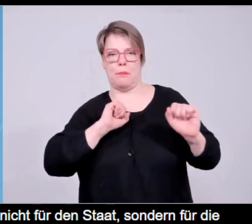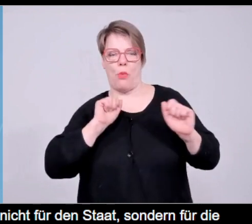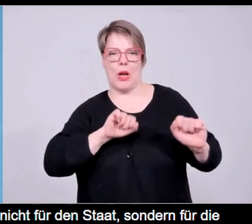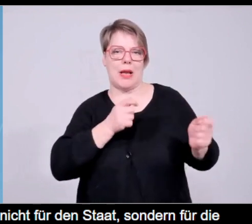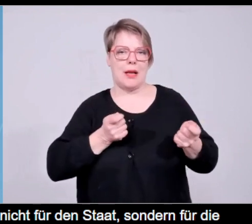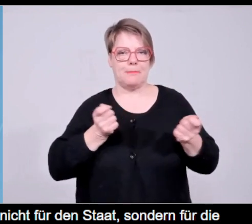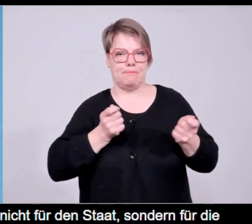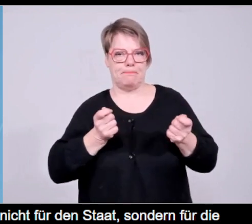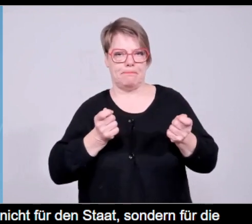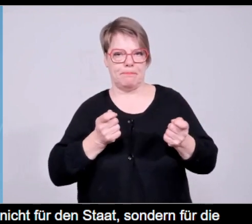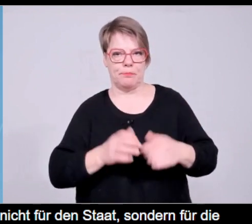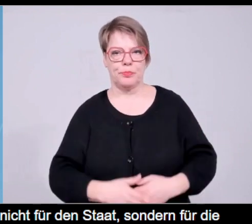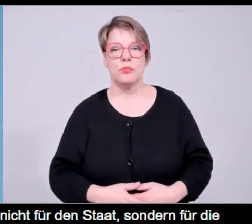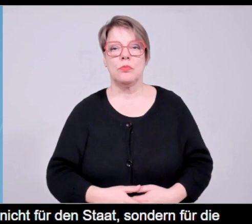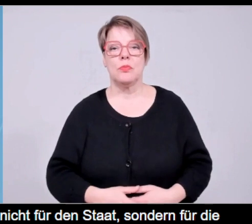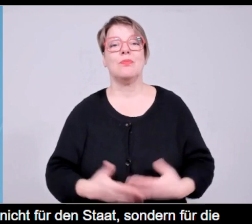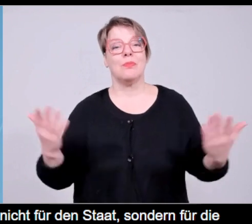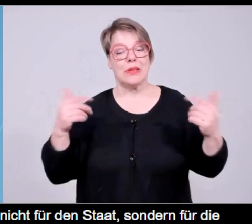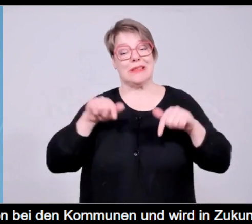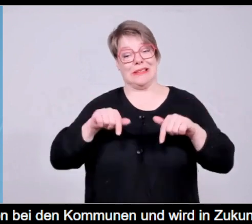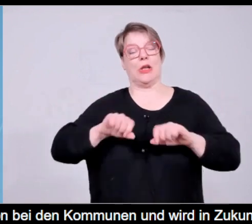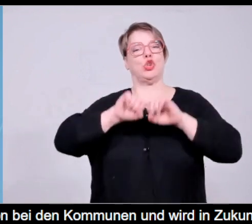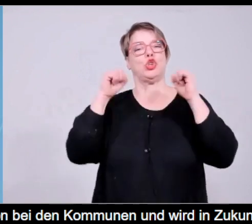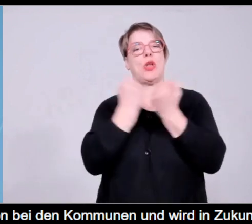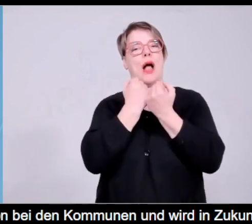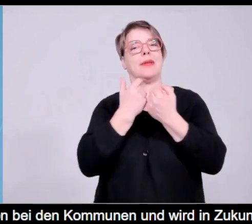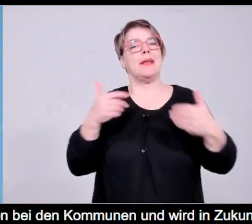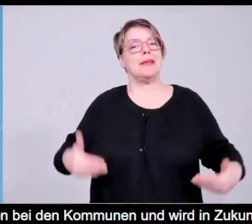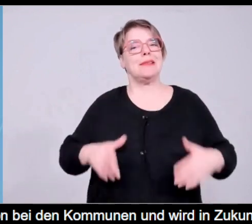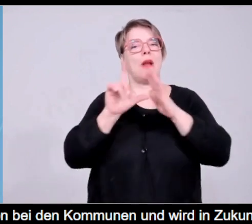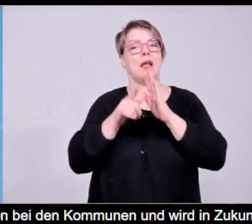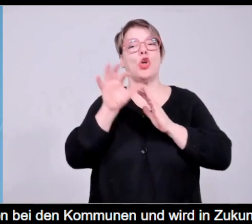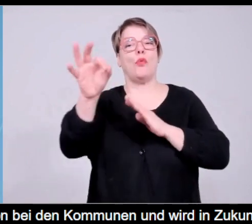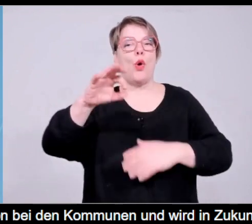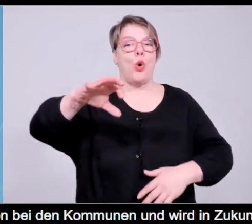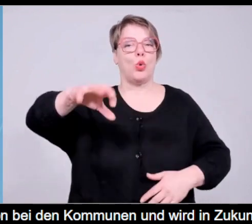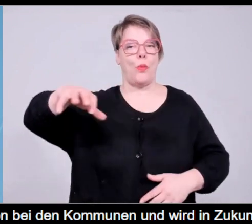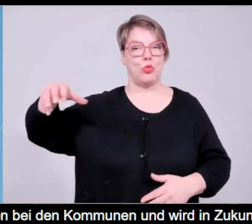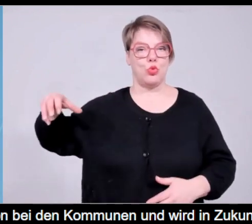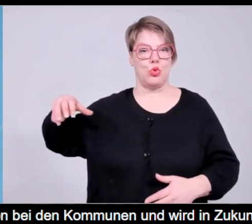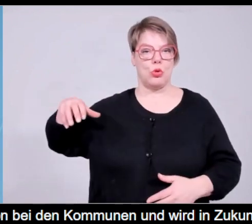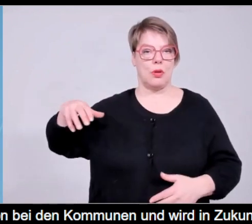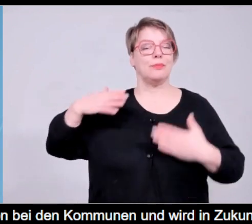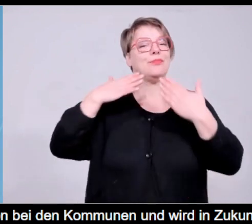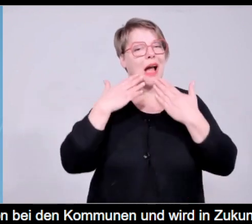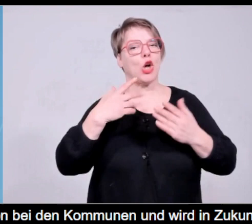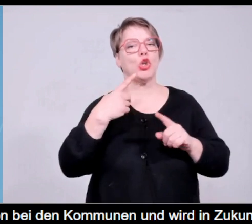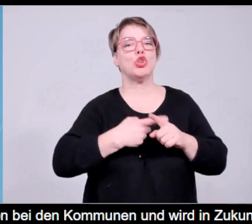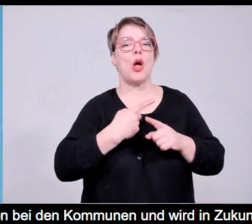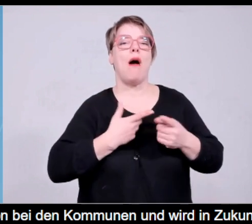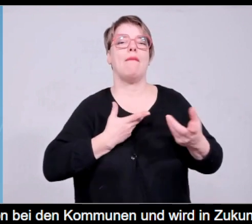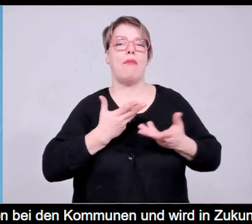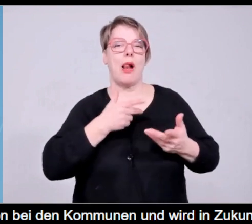das ist eine riesige Aufgabe, die neben dem noch erledigt werden muss, was sonst alles anfällt. Und die Entwicklungen haben wir beobachtet